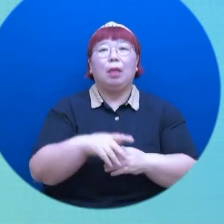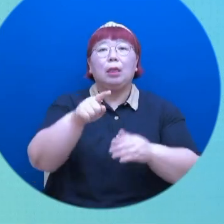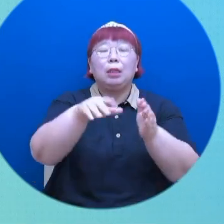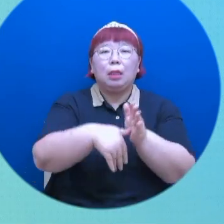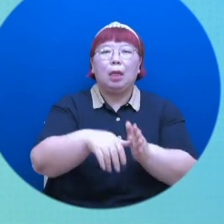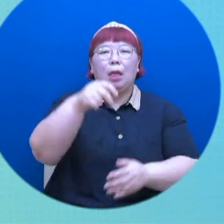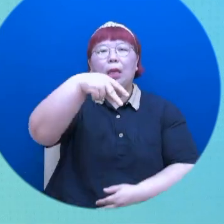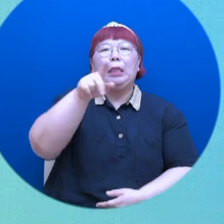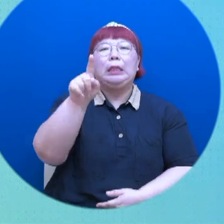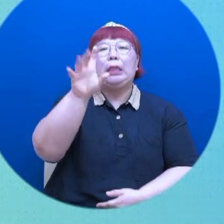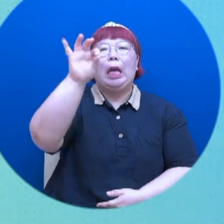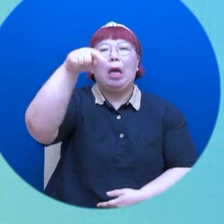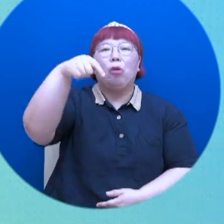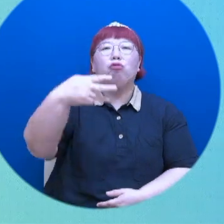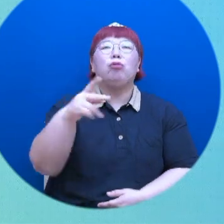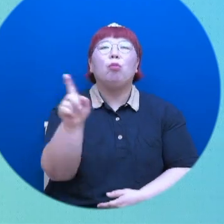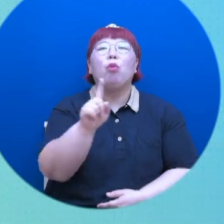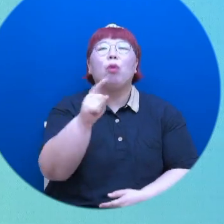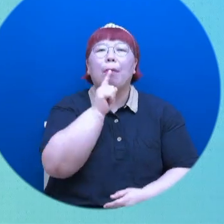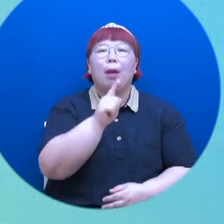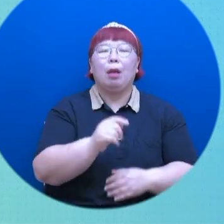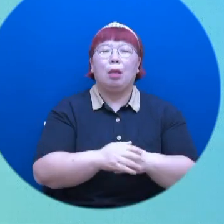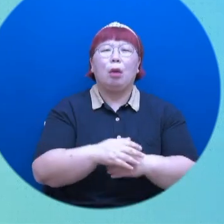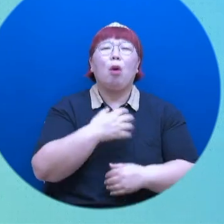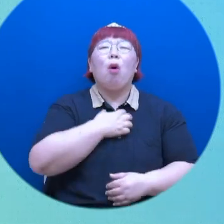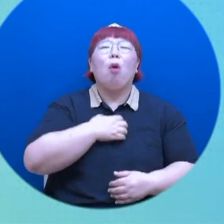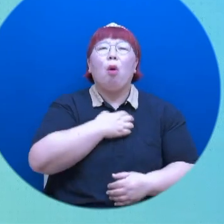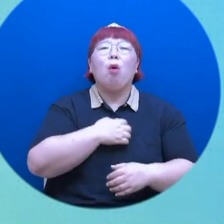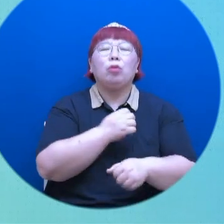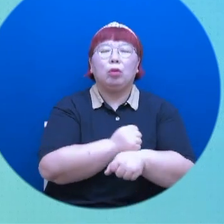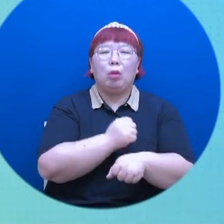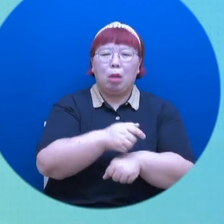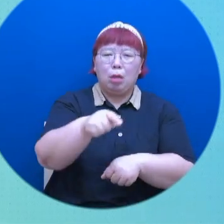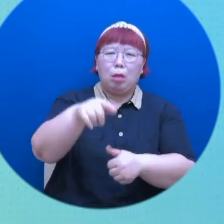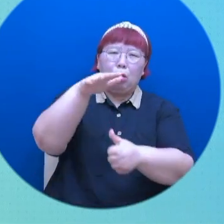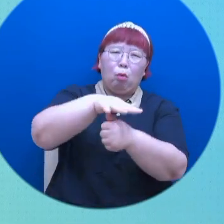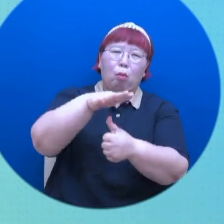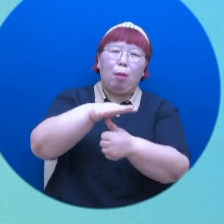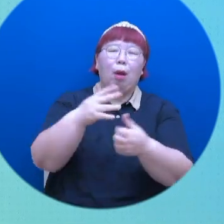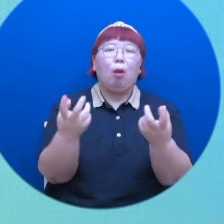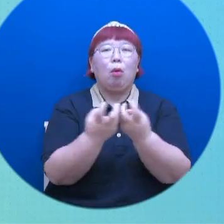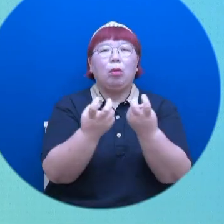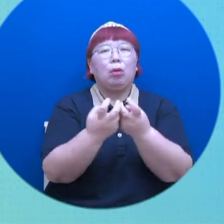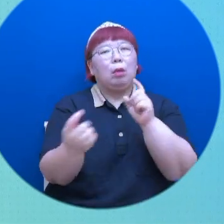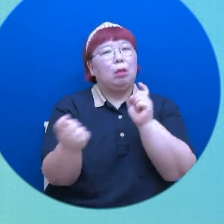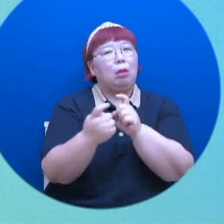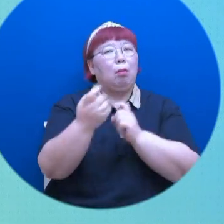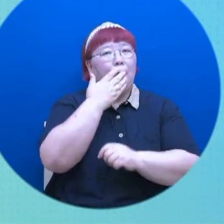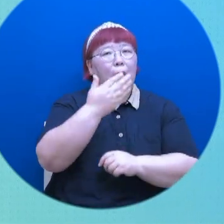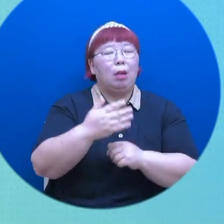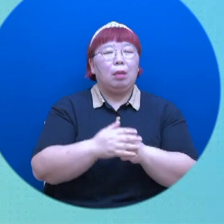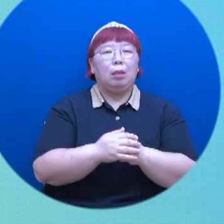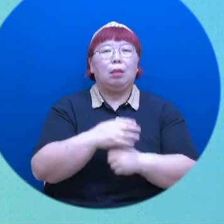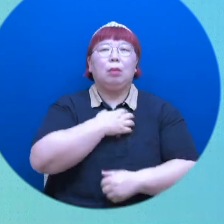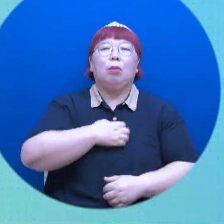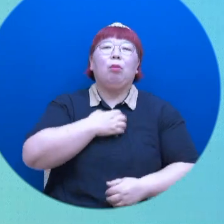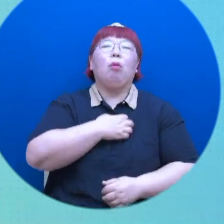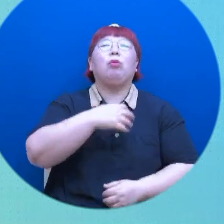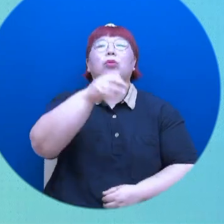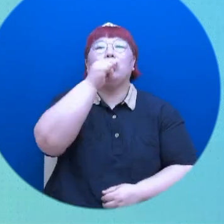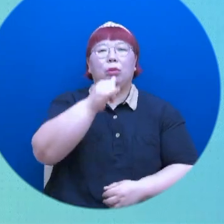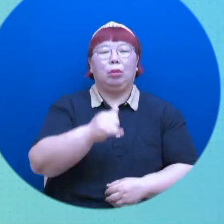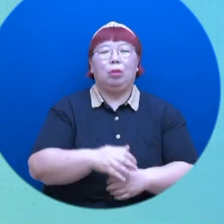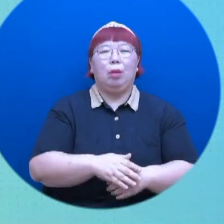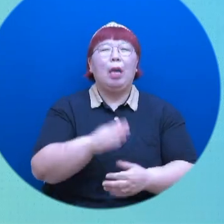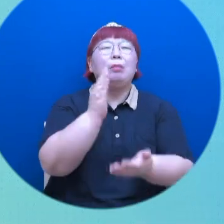어떻게 반응합니까? 걱정해요. 이 어린 다윗이 과연 싸울 수 있을까 걱정하고